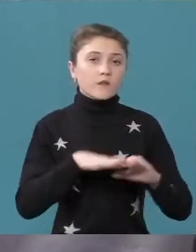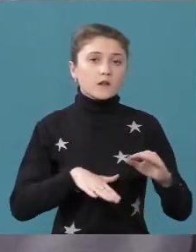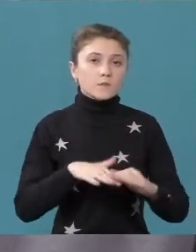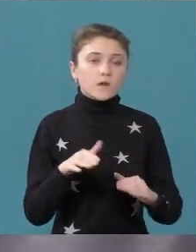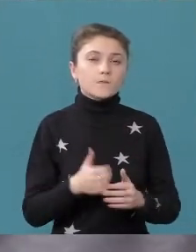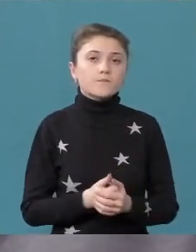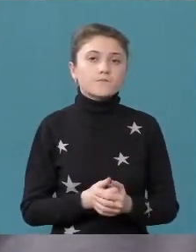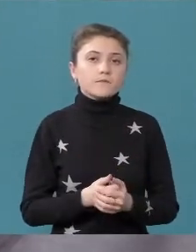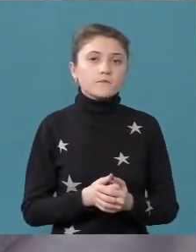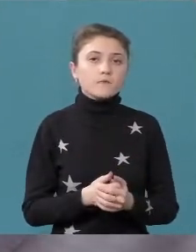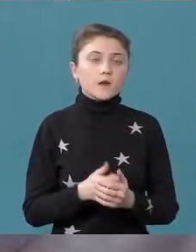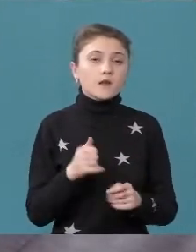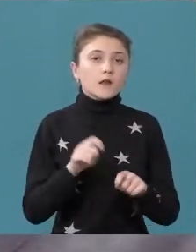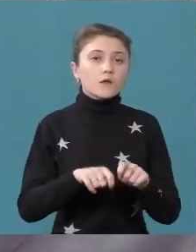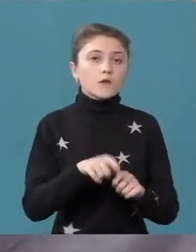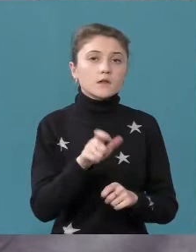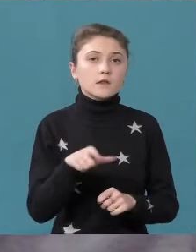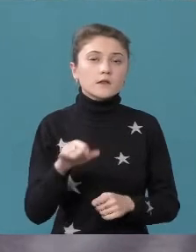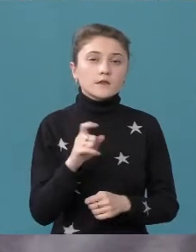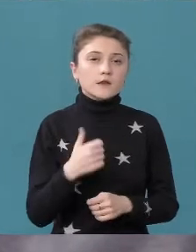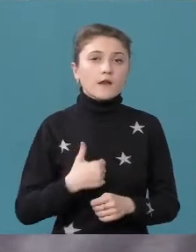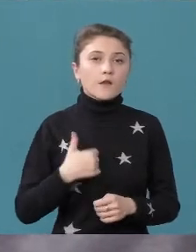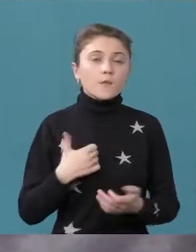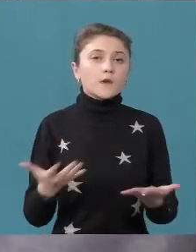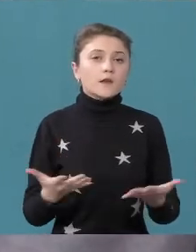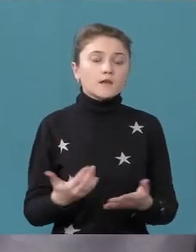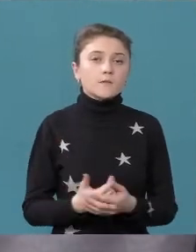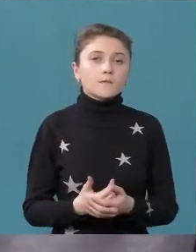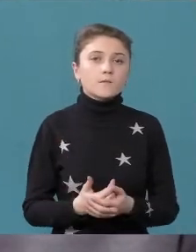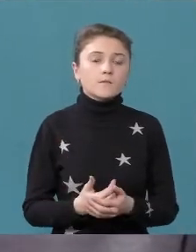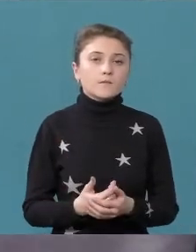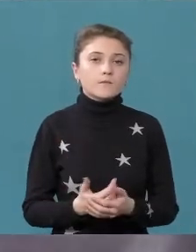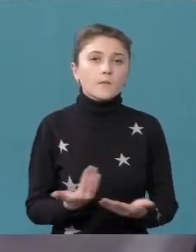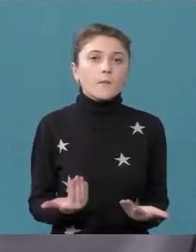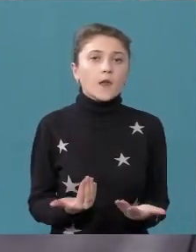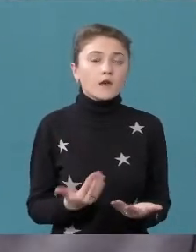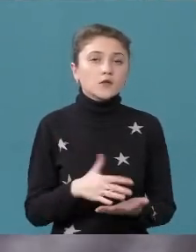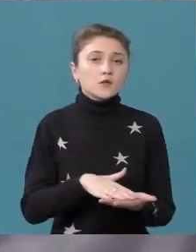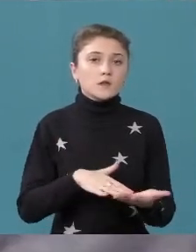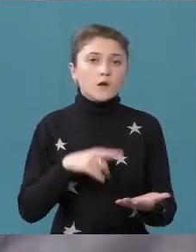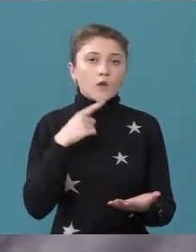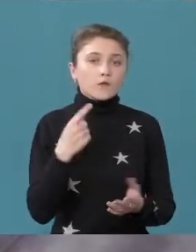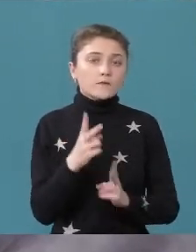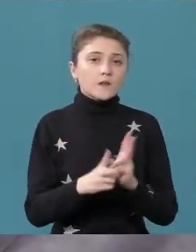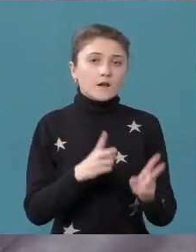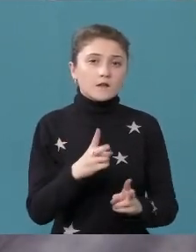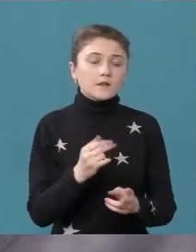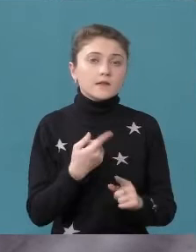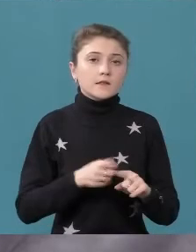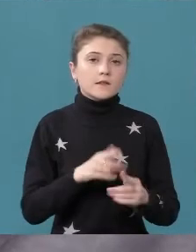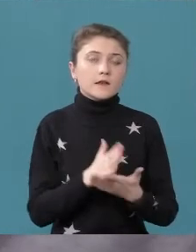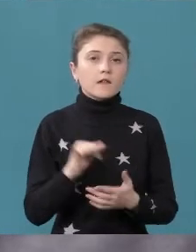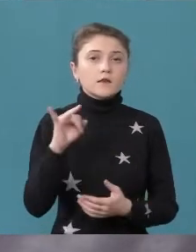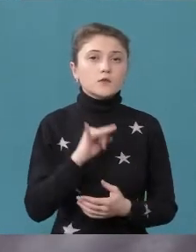та дослідниками, із героями, які пережили русифікацію або румунізацію, наприклад, і це є історія